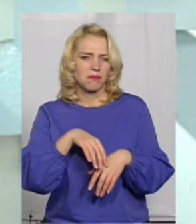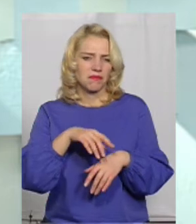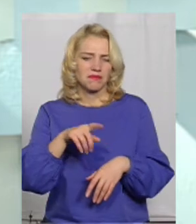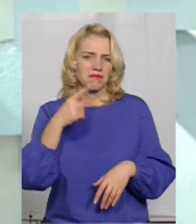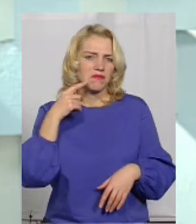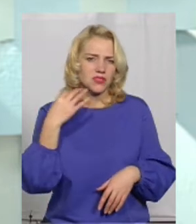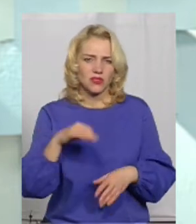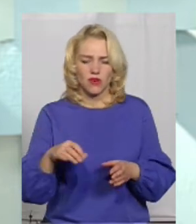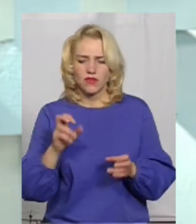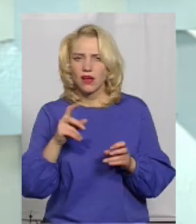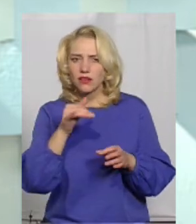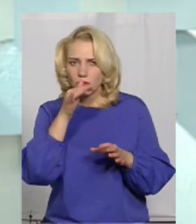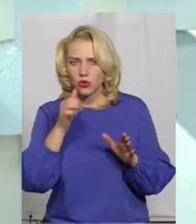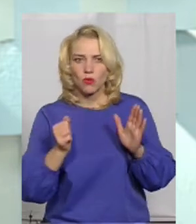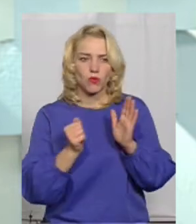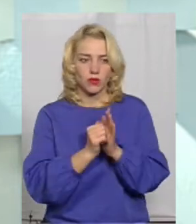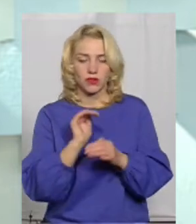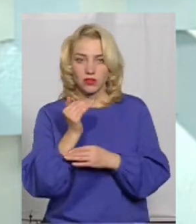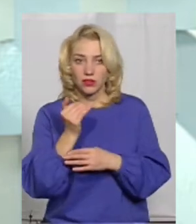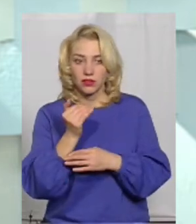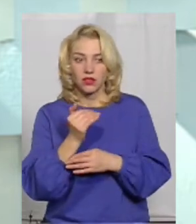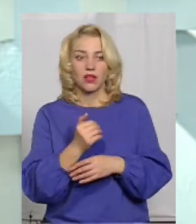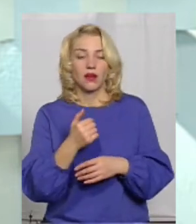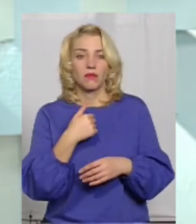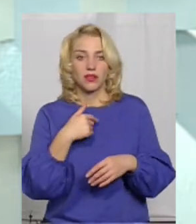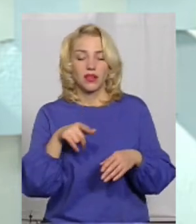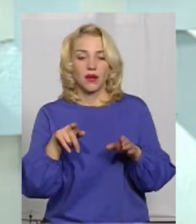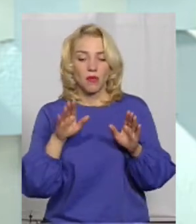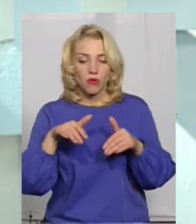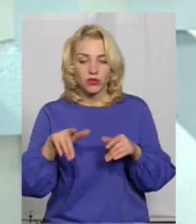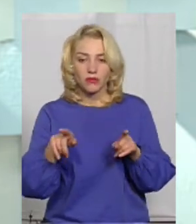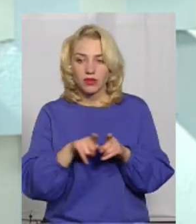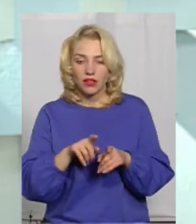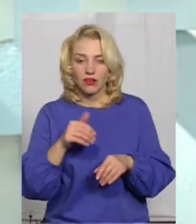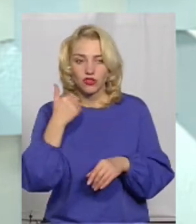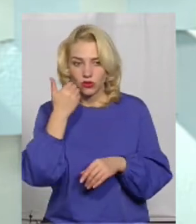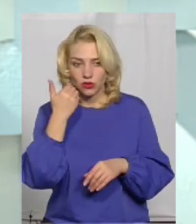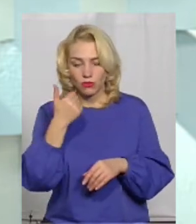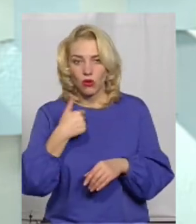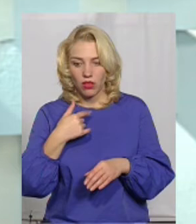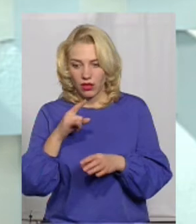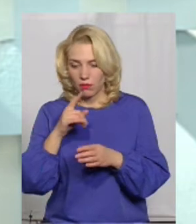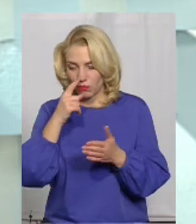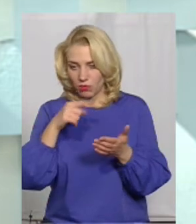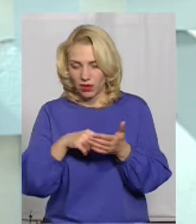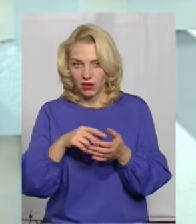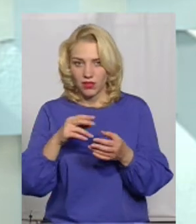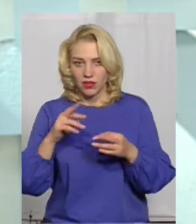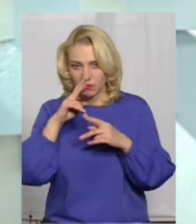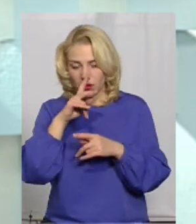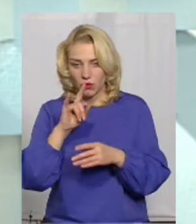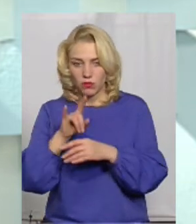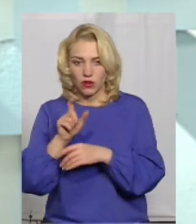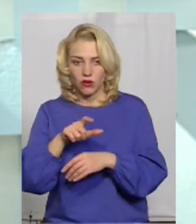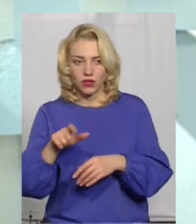безжалісна, як ти можеш не опублікувати дитину, але мені потім так соромно, коли я кидала людей, а мені писали десятки людей,